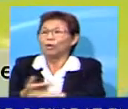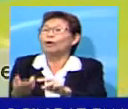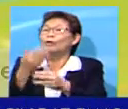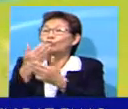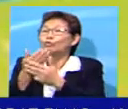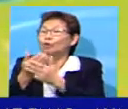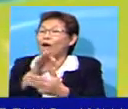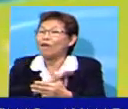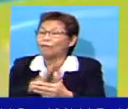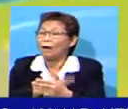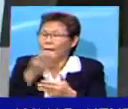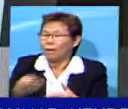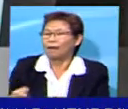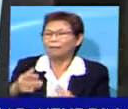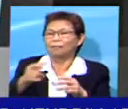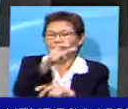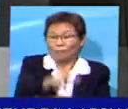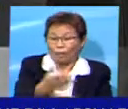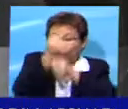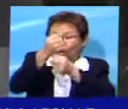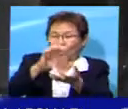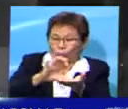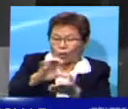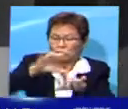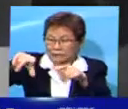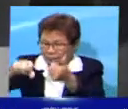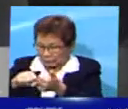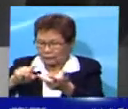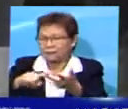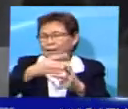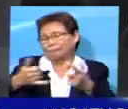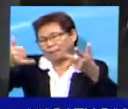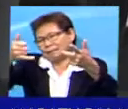Pemenang yang terpilih akan menerima hadiah dalam bentuk wang tunai, sijil penghargaan dan piala.